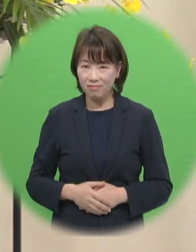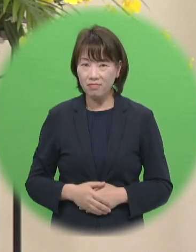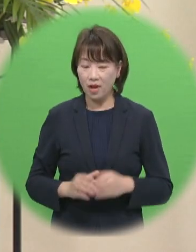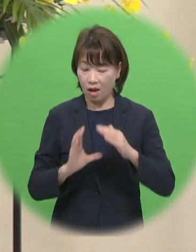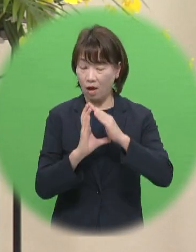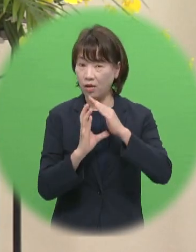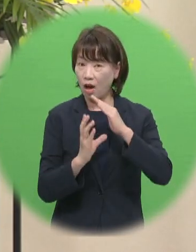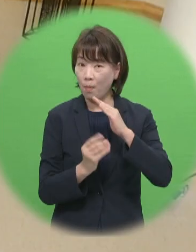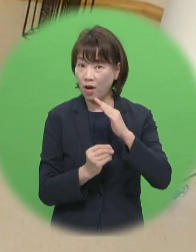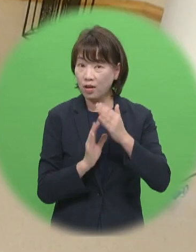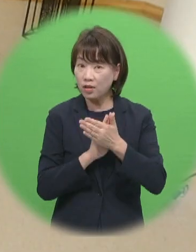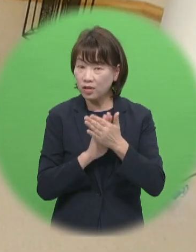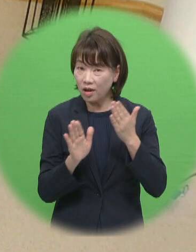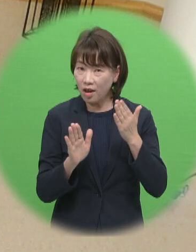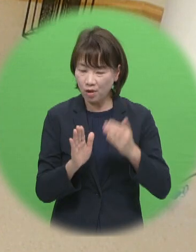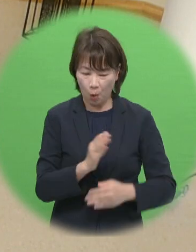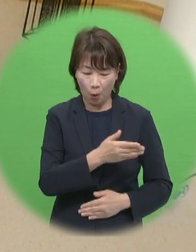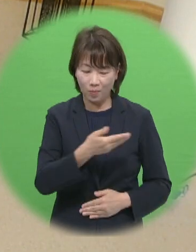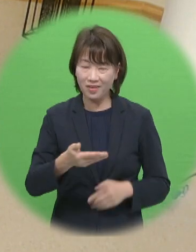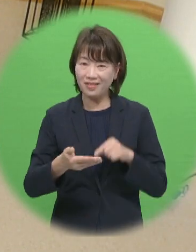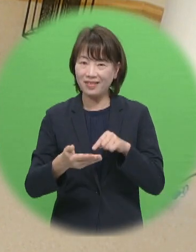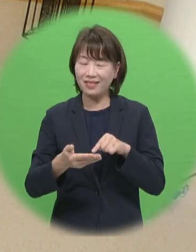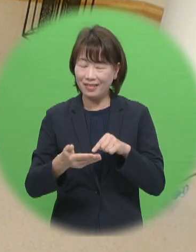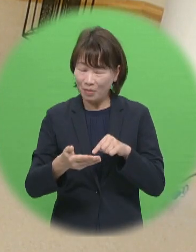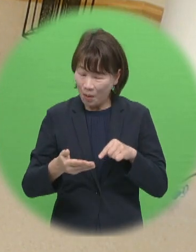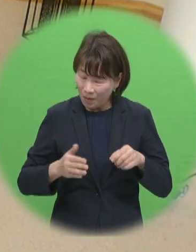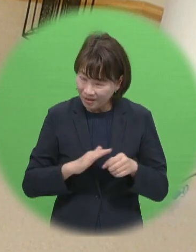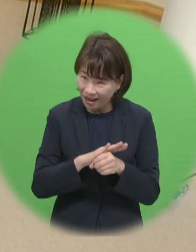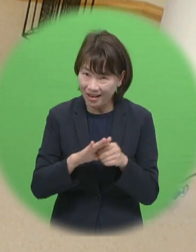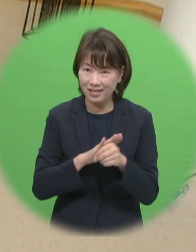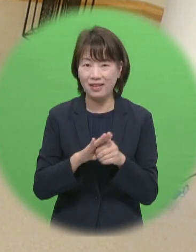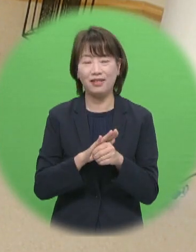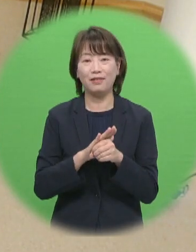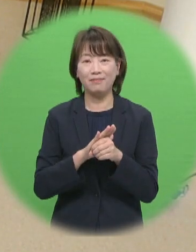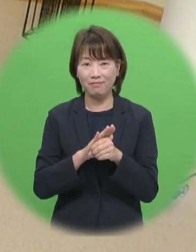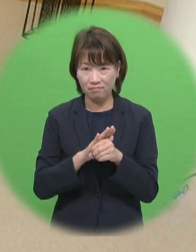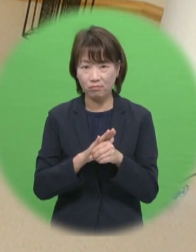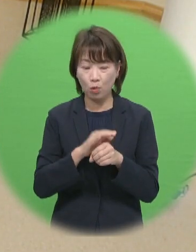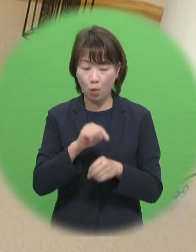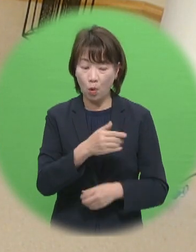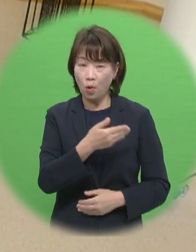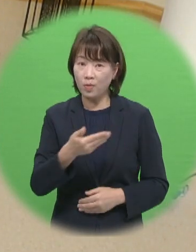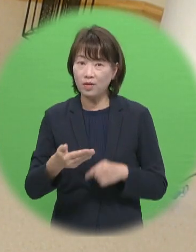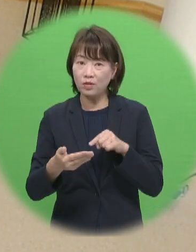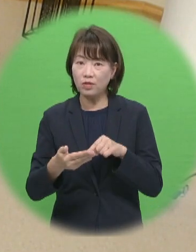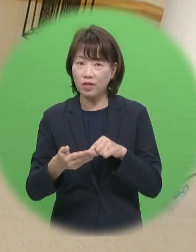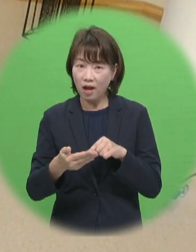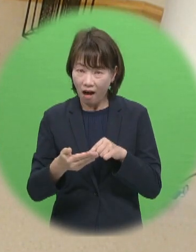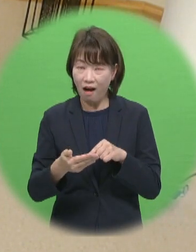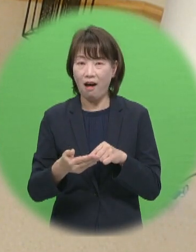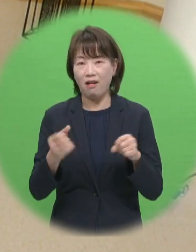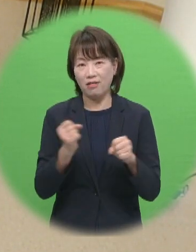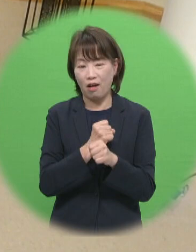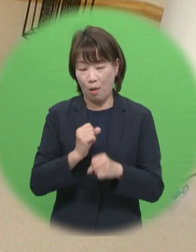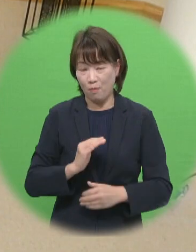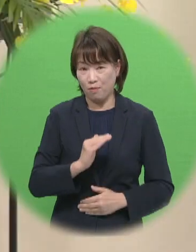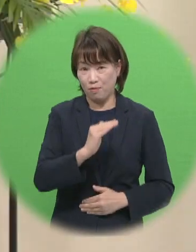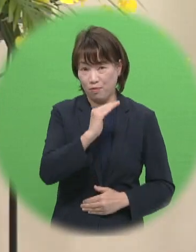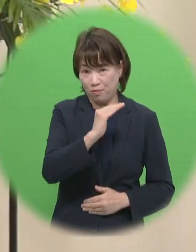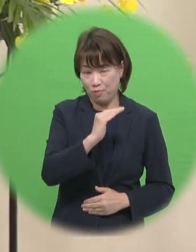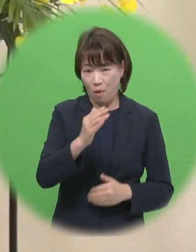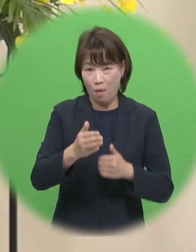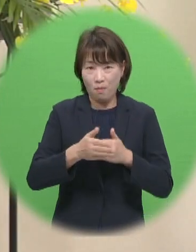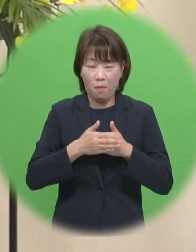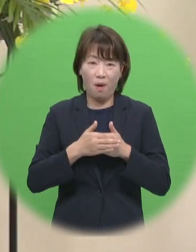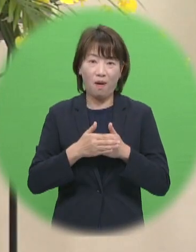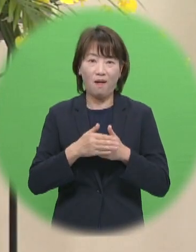山梨県はこう、水をとても大切にしてますし、また一つ水がこう大きな産業にもなっているんですけれども、